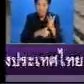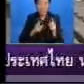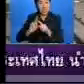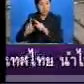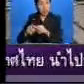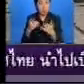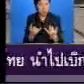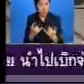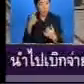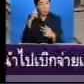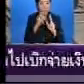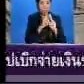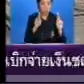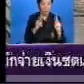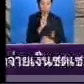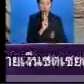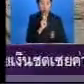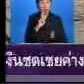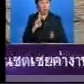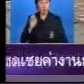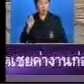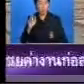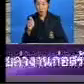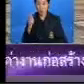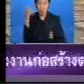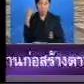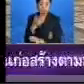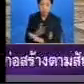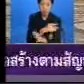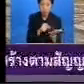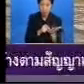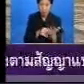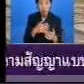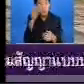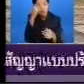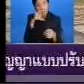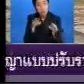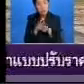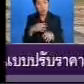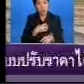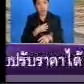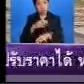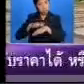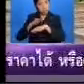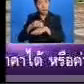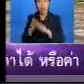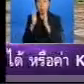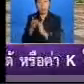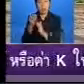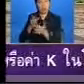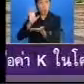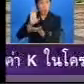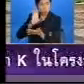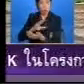ทางด้านคณะกรรมการร่วมภาครัฐและเอกชนหรือกรอ.นั้นเสนอมาก่อนหน้านี้เพื่อเป็นการจูงใจครับให้นักลงทุนนั้นเข้ามาลงทุนในไทยมากขึ้นซึ่งค